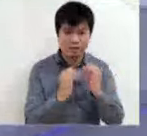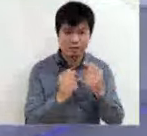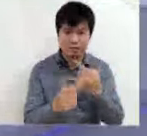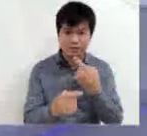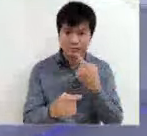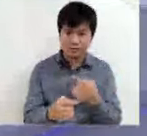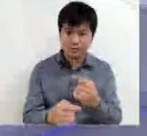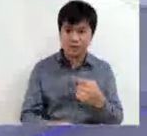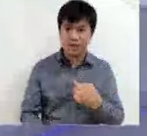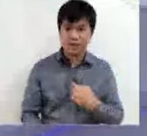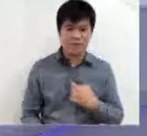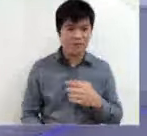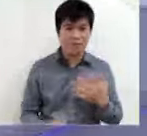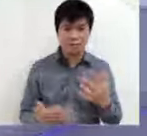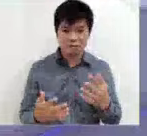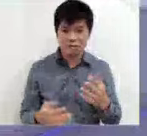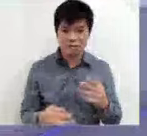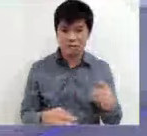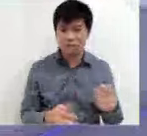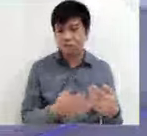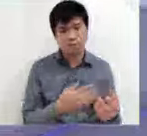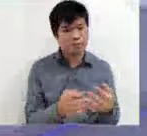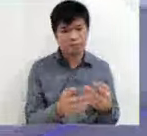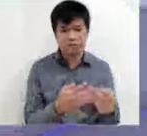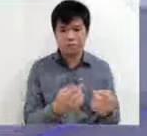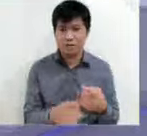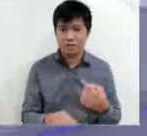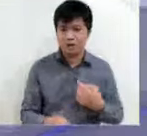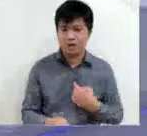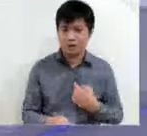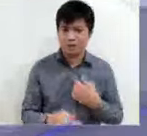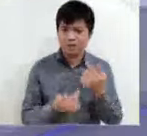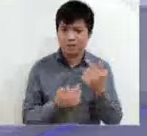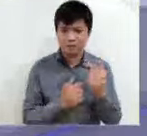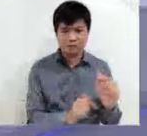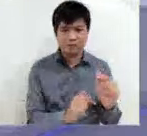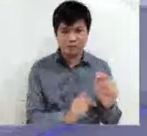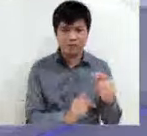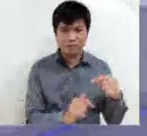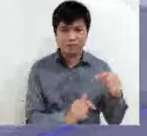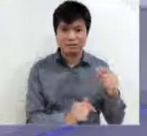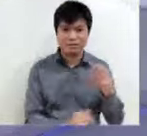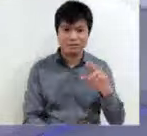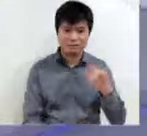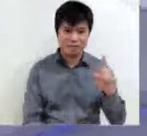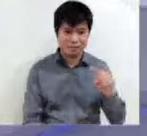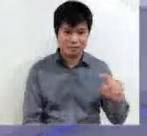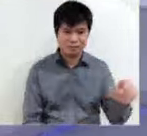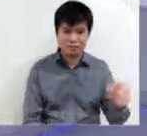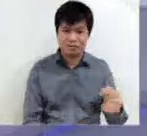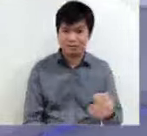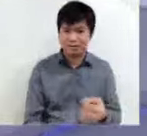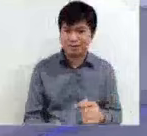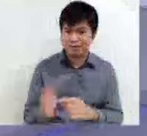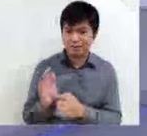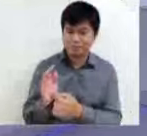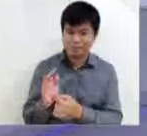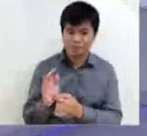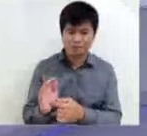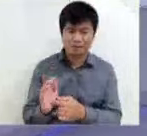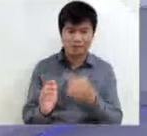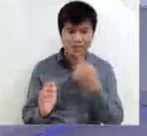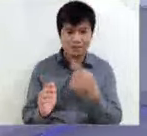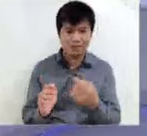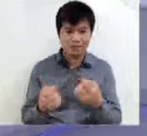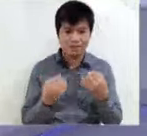Riz whatsoever. I have limited Riz." Naging meme pa yan. Sabi pa ng Oxford, maraming salitang